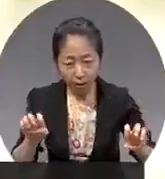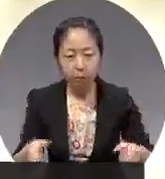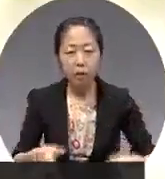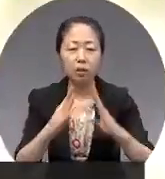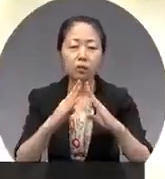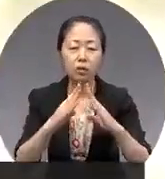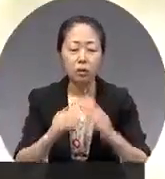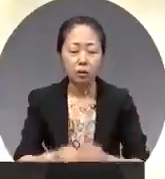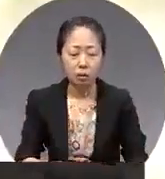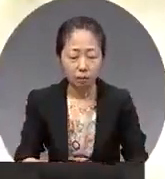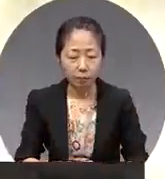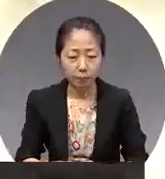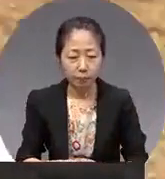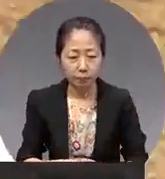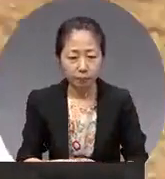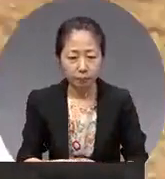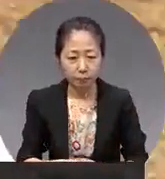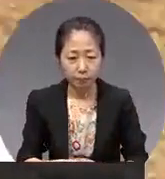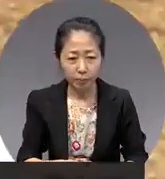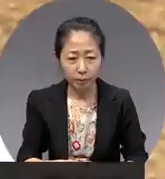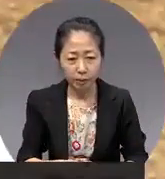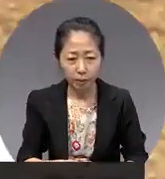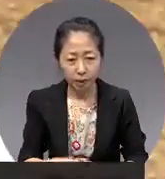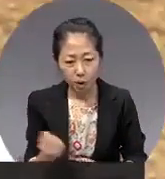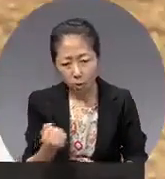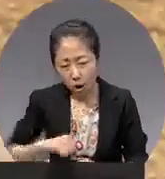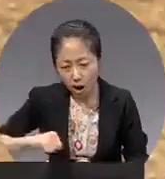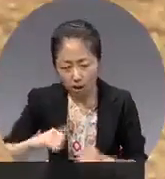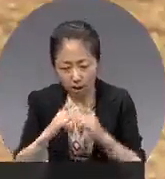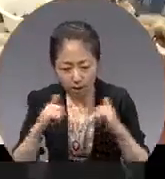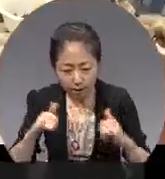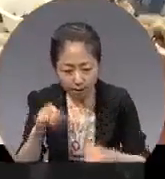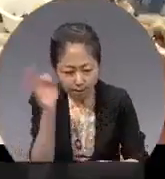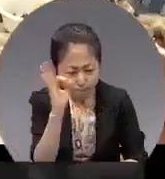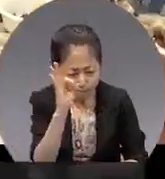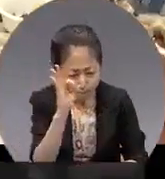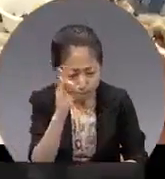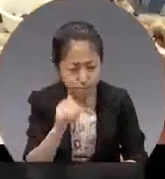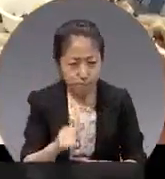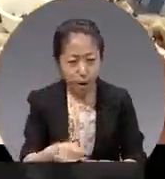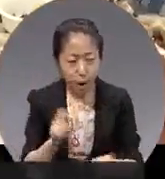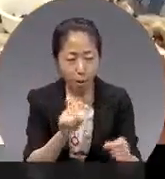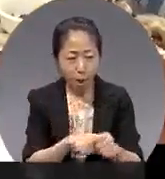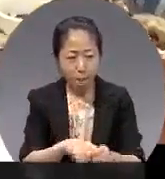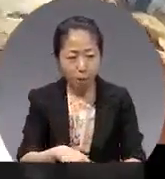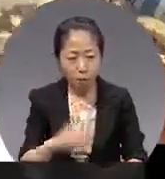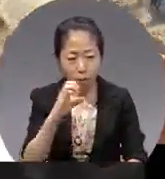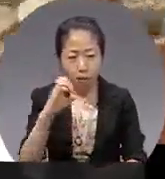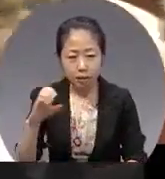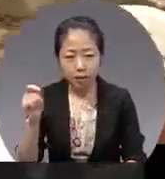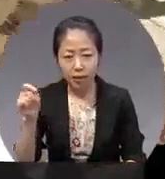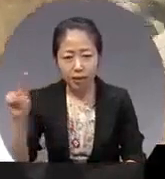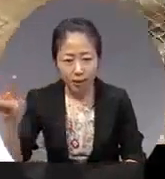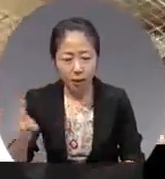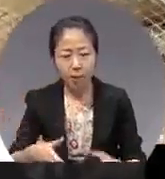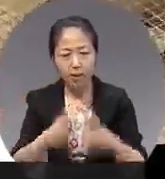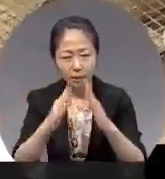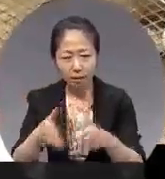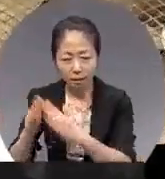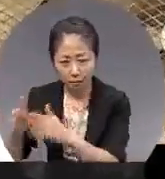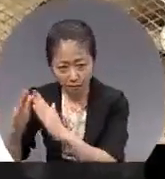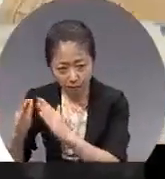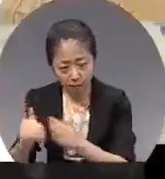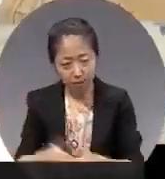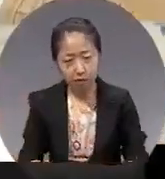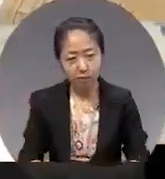cctv 까지 설치해 무단투기 자를 잡겠다고 나섰습니다 불법 특이 하다 보니까 그 부분에 대해서 누가